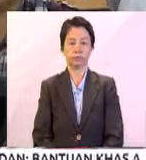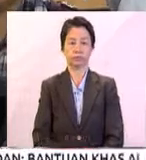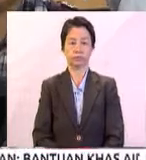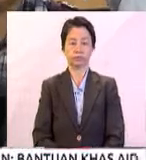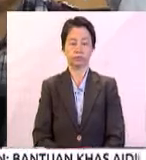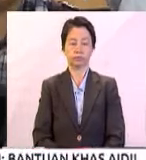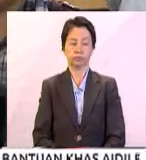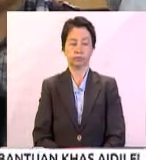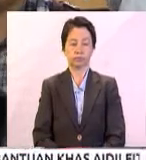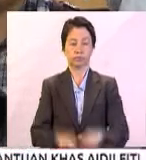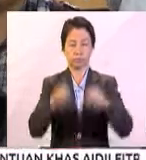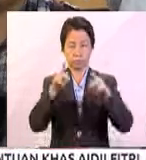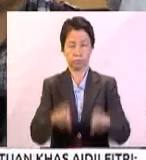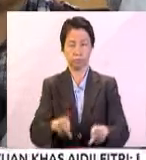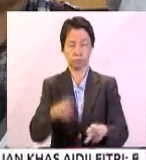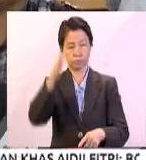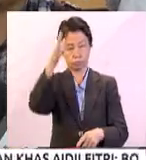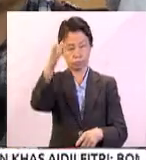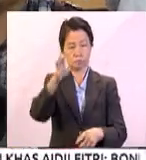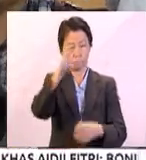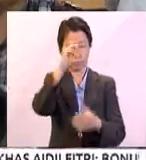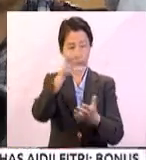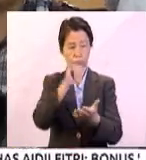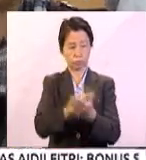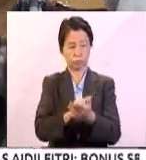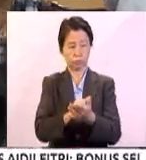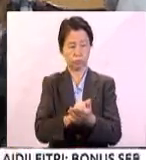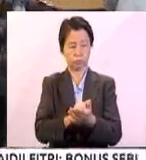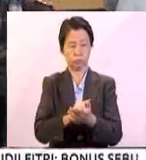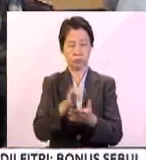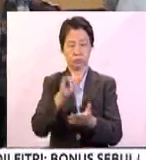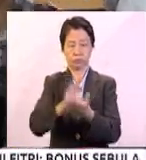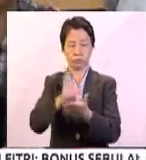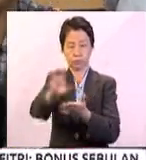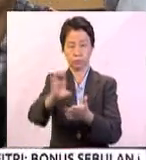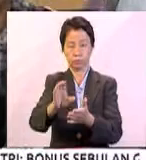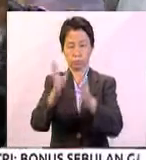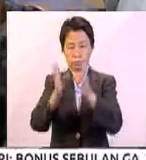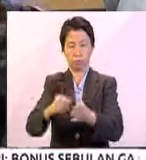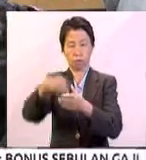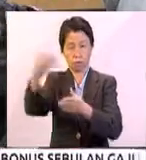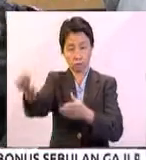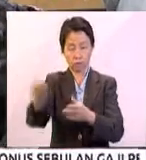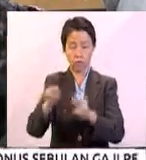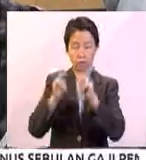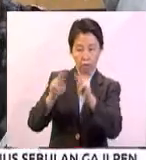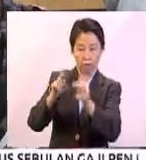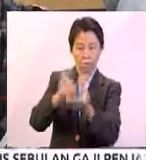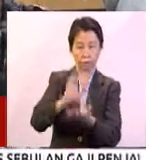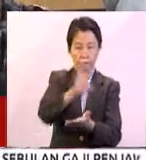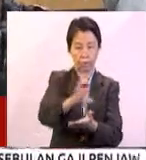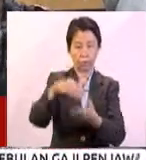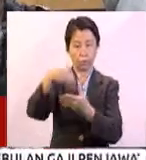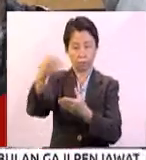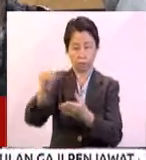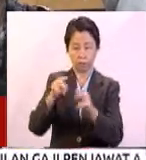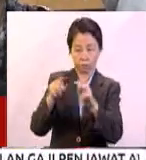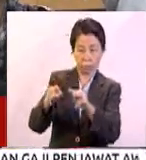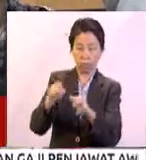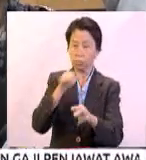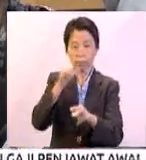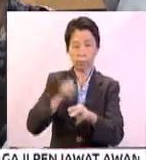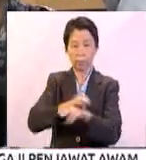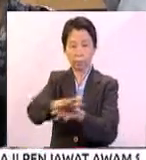Semua pihak akan yakin sama seperti pelabur-pelabur asing. Nampaknya pelabur asing tidak